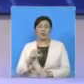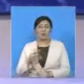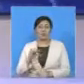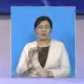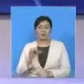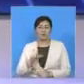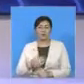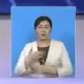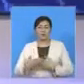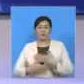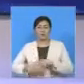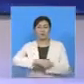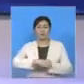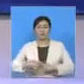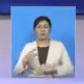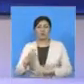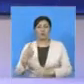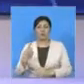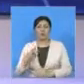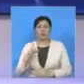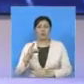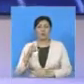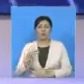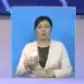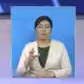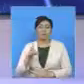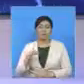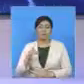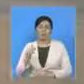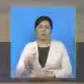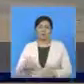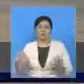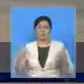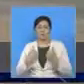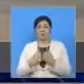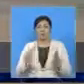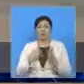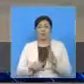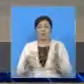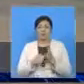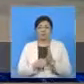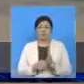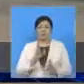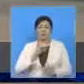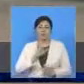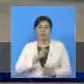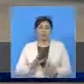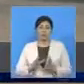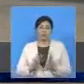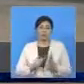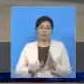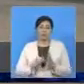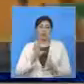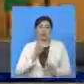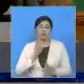Elantra, на пересечении улиц 101-й стрелковой бригады и братьев Жубановых наехала на 66-летнюю женщину. Пешеход в это